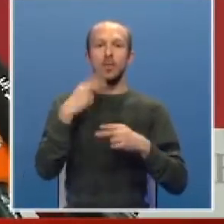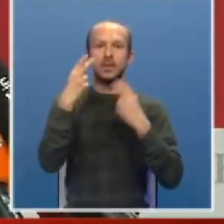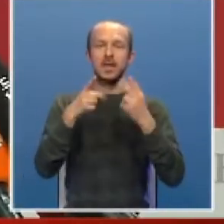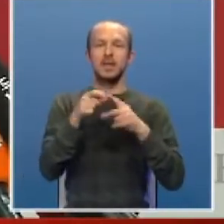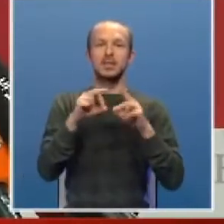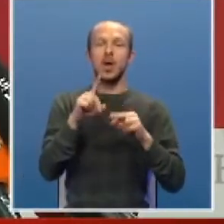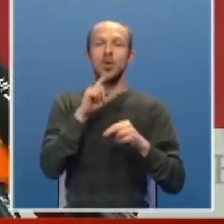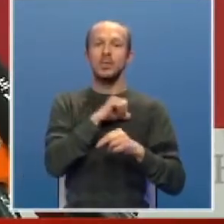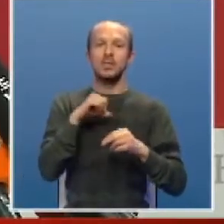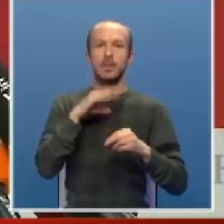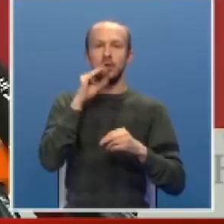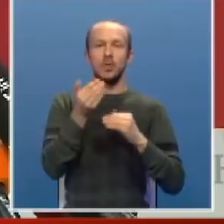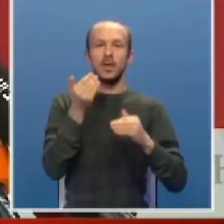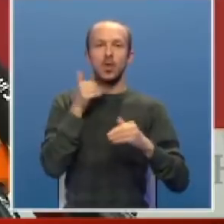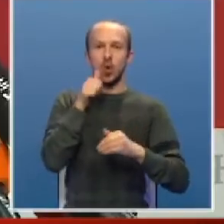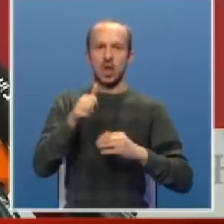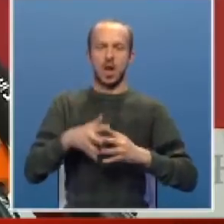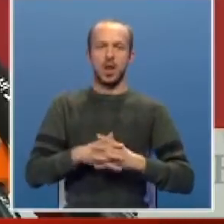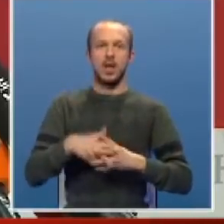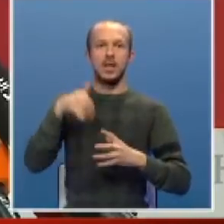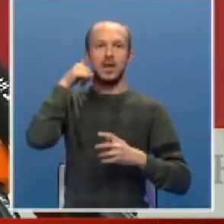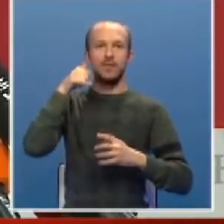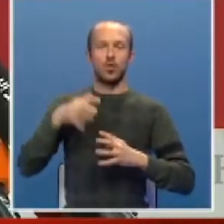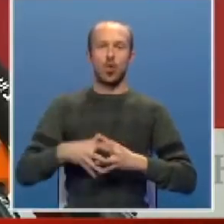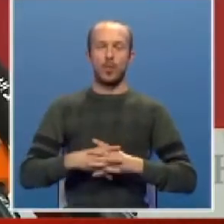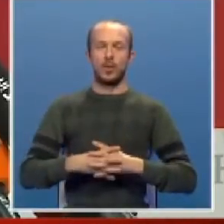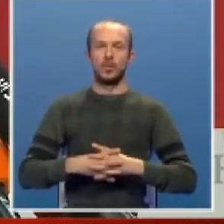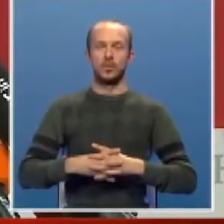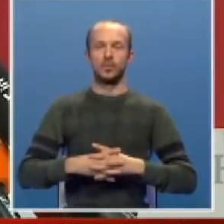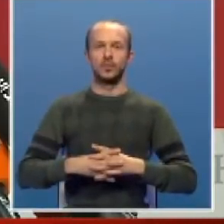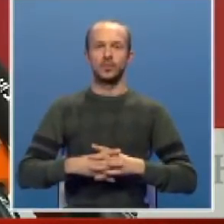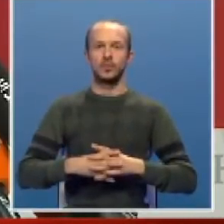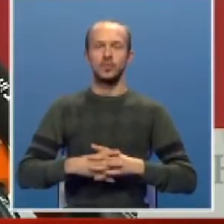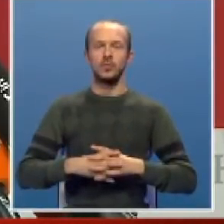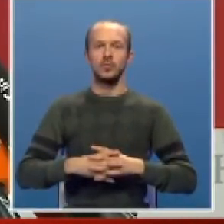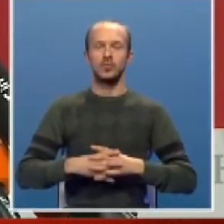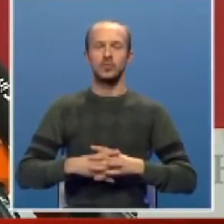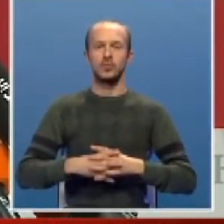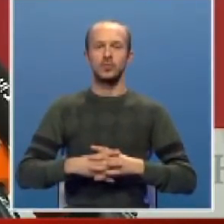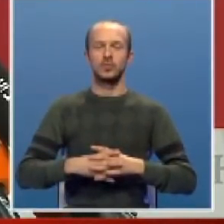kojim sam pričao prije nekoliko dana telefonom,